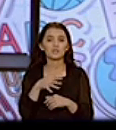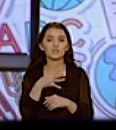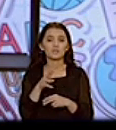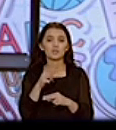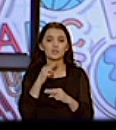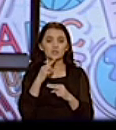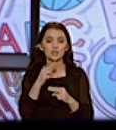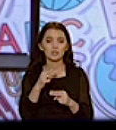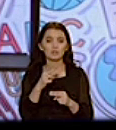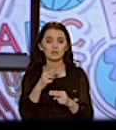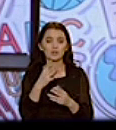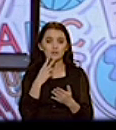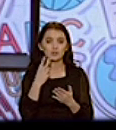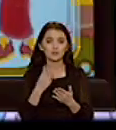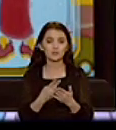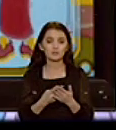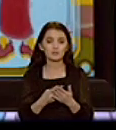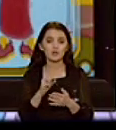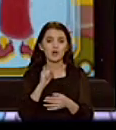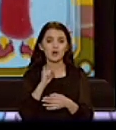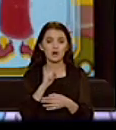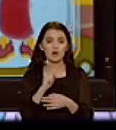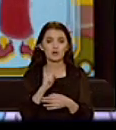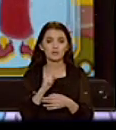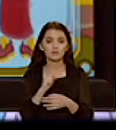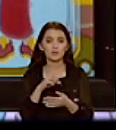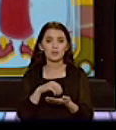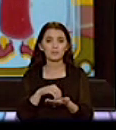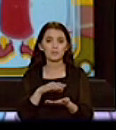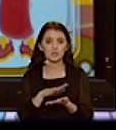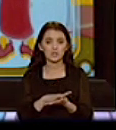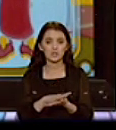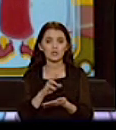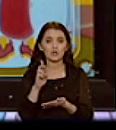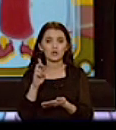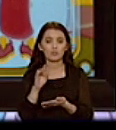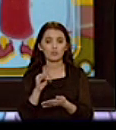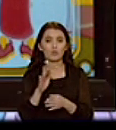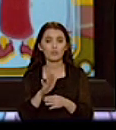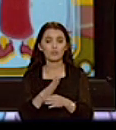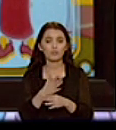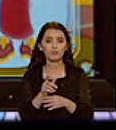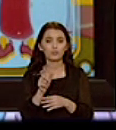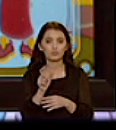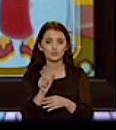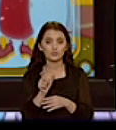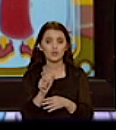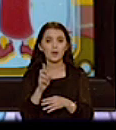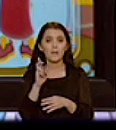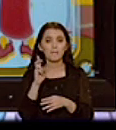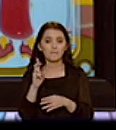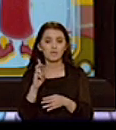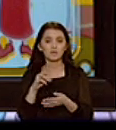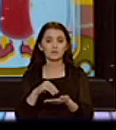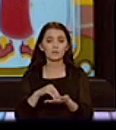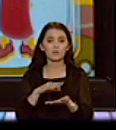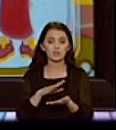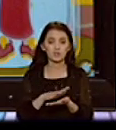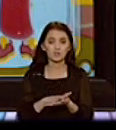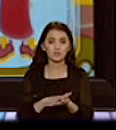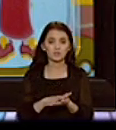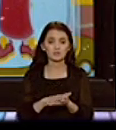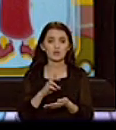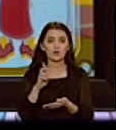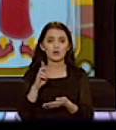Jadvalga diqqat bilan e'tibor bering. A harfi bilan belgilangan bu bo'linuvchi. B harfi bilan belgilanganlari